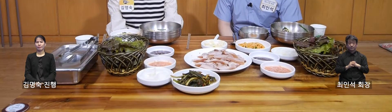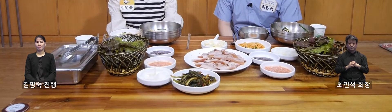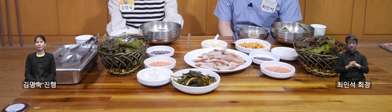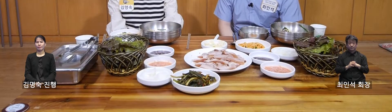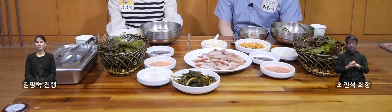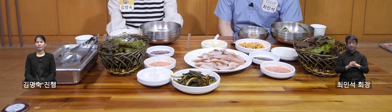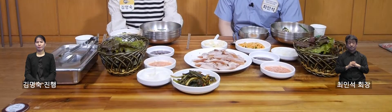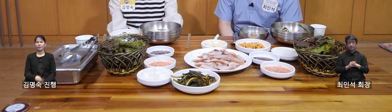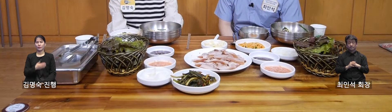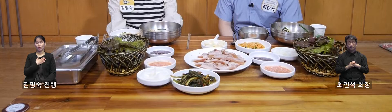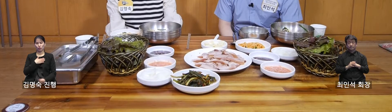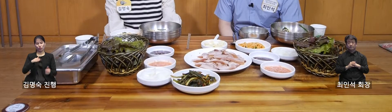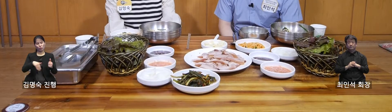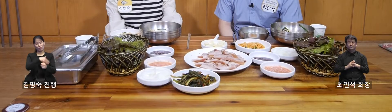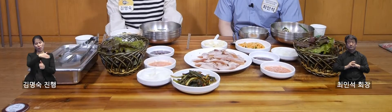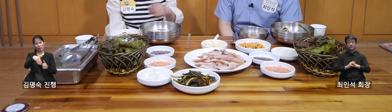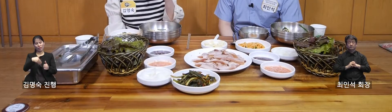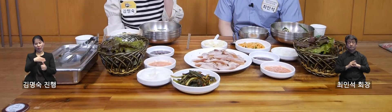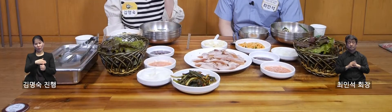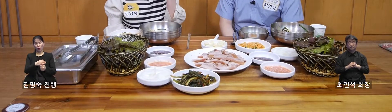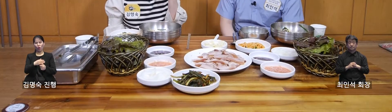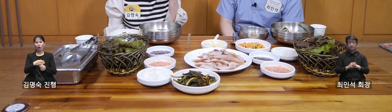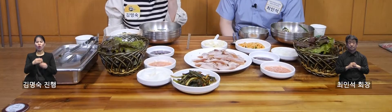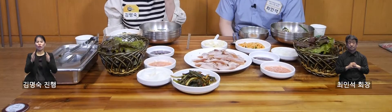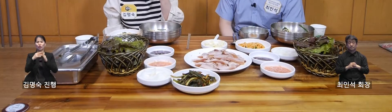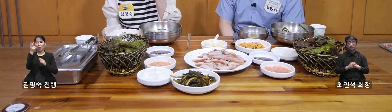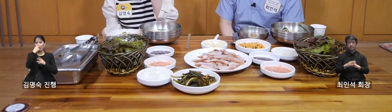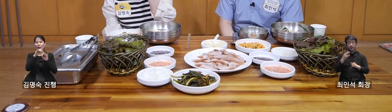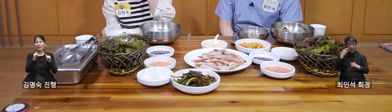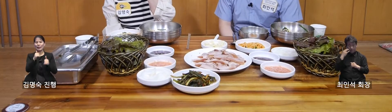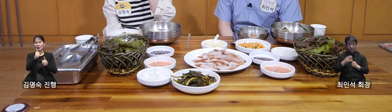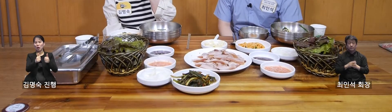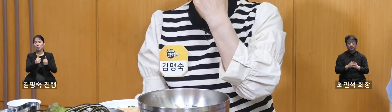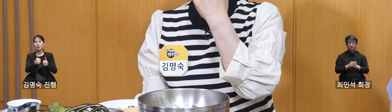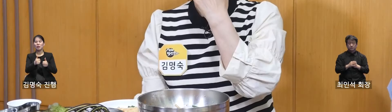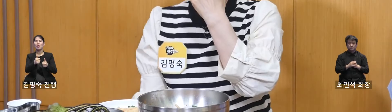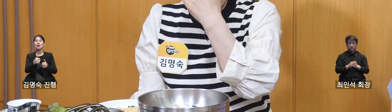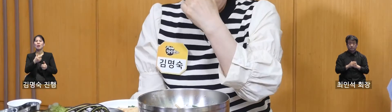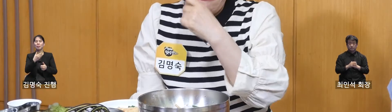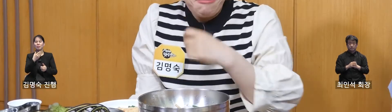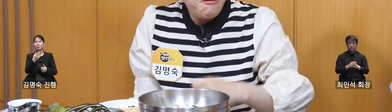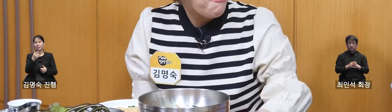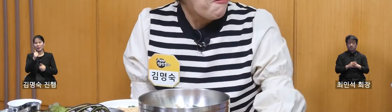제가 제 주변에도 그 시험을 보신 분을 봤는데요. 네.